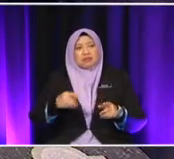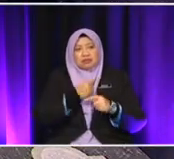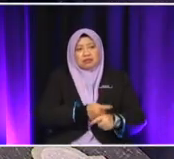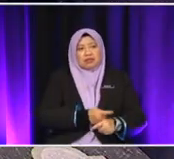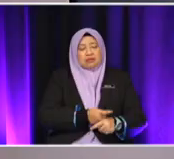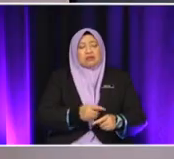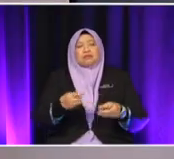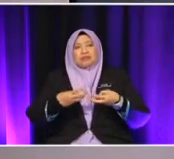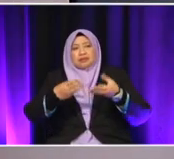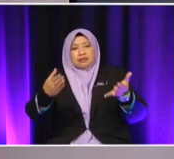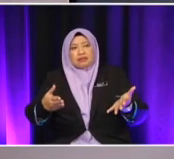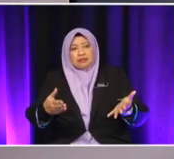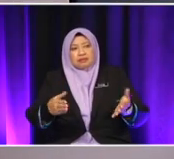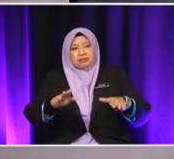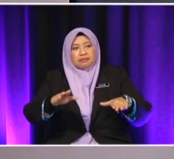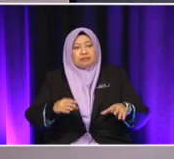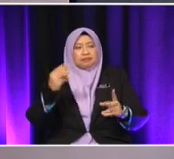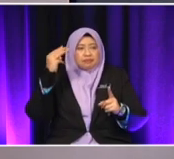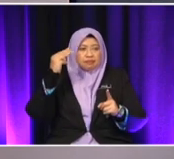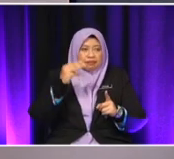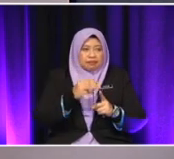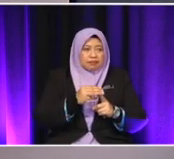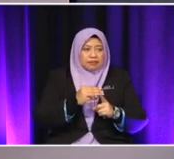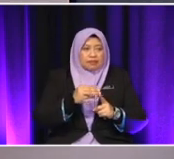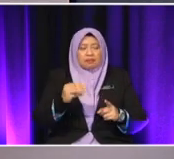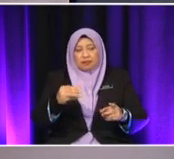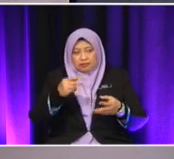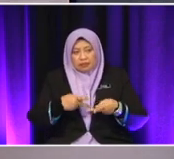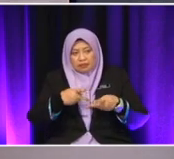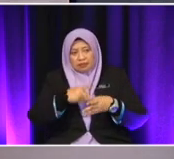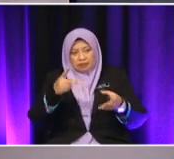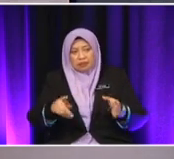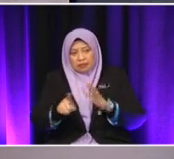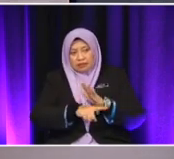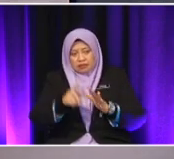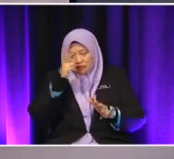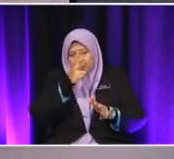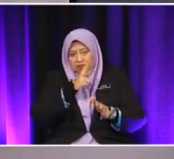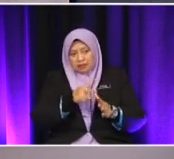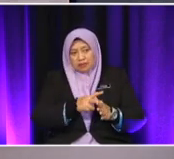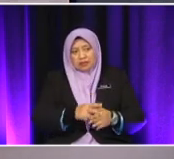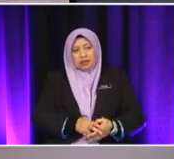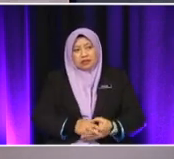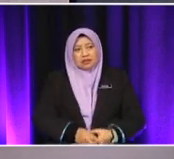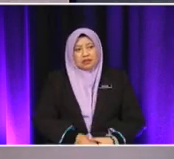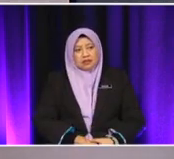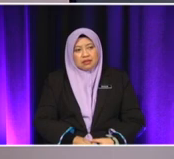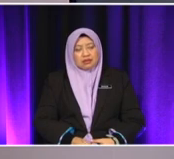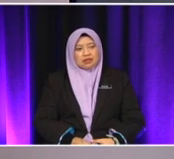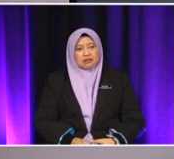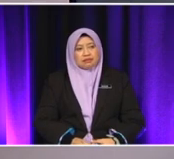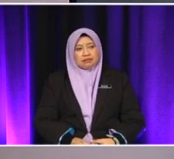penawaran berkenaan harga masa depan dan juga dasar Kerajaan sama resepsi di ataupun Cukai yang